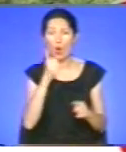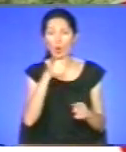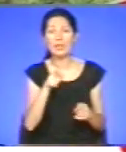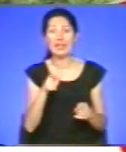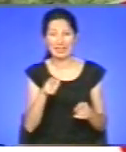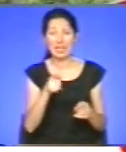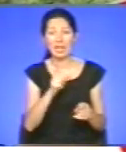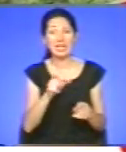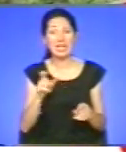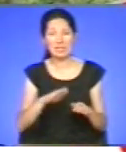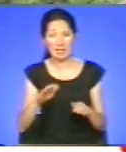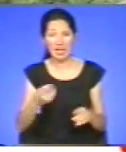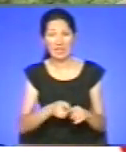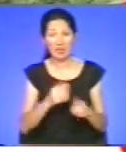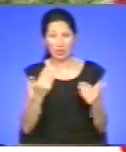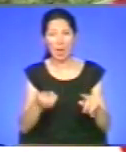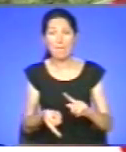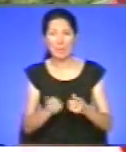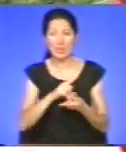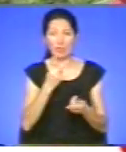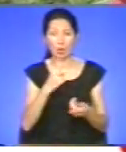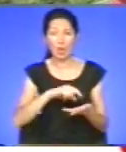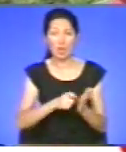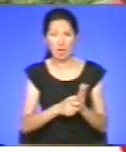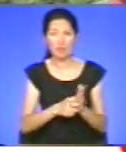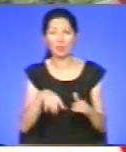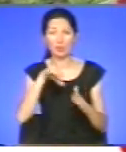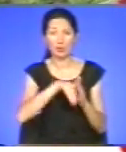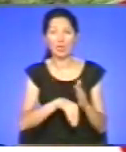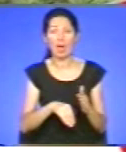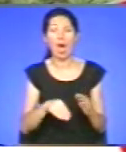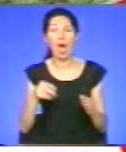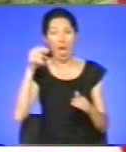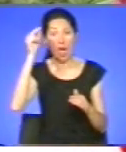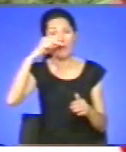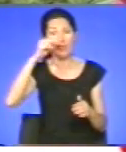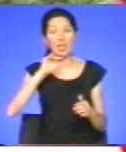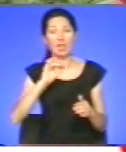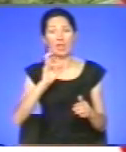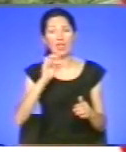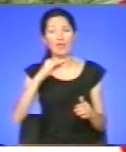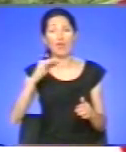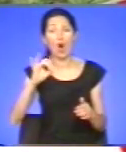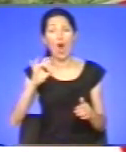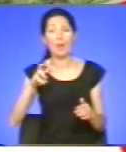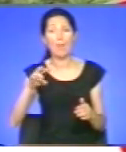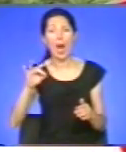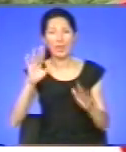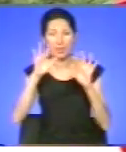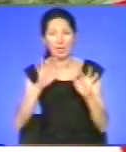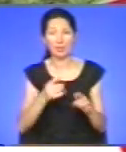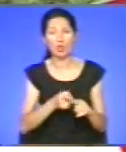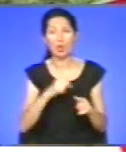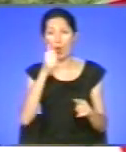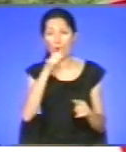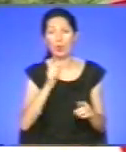які тепер вже перейшли у другий клас, впроваджено вивчення інформатики. І цього року розпочалося